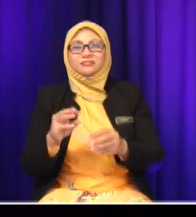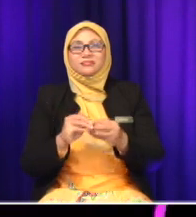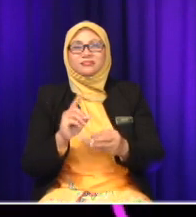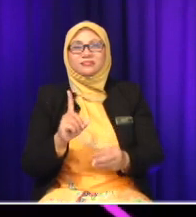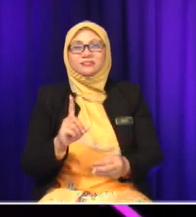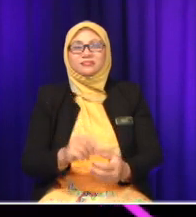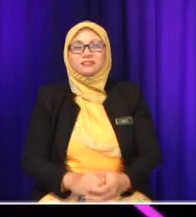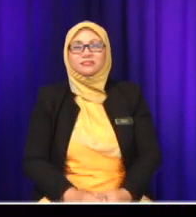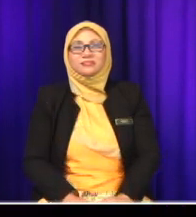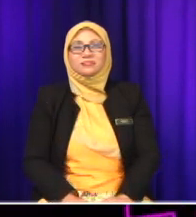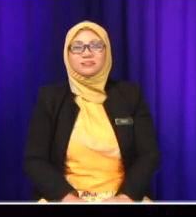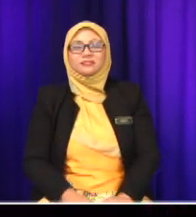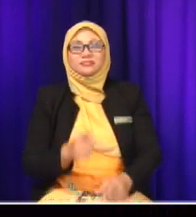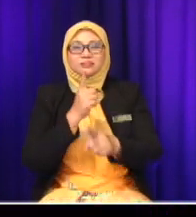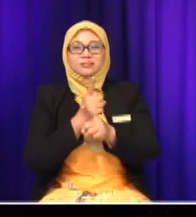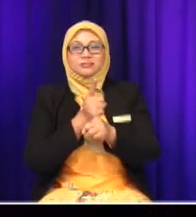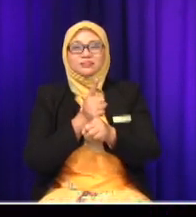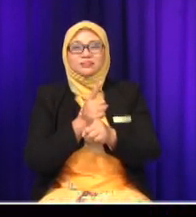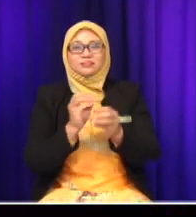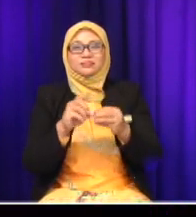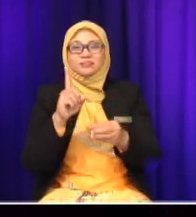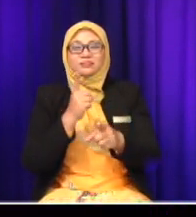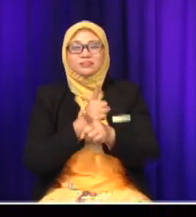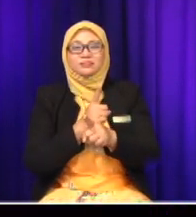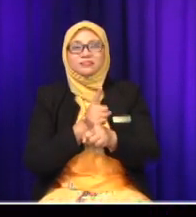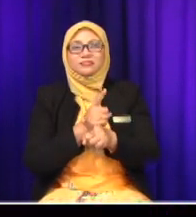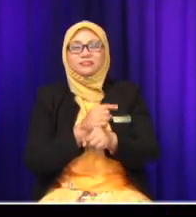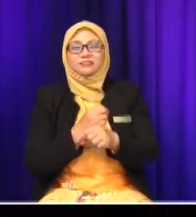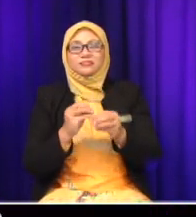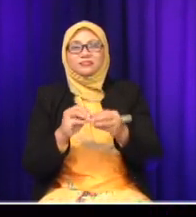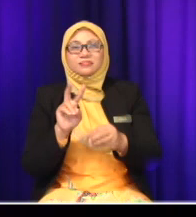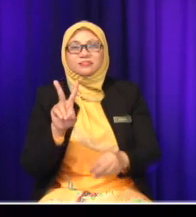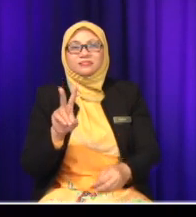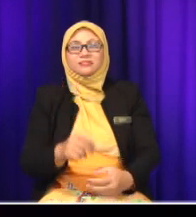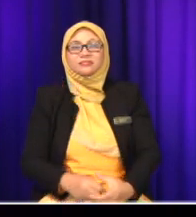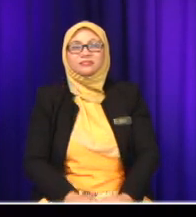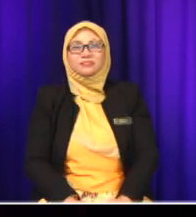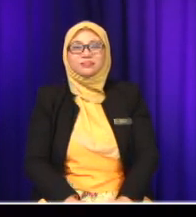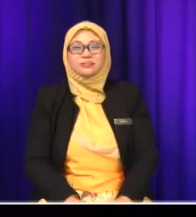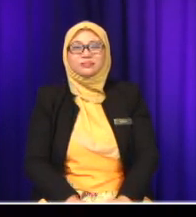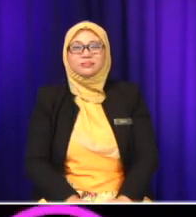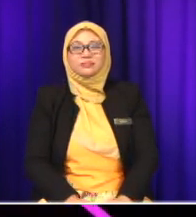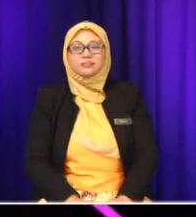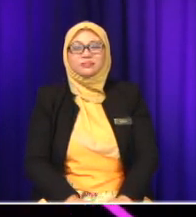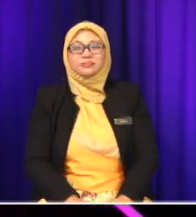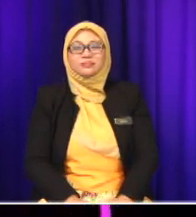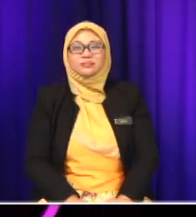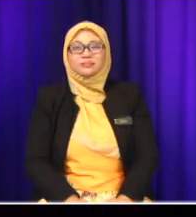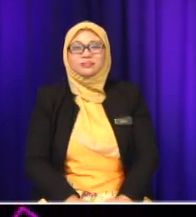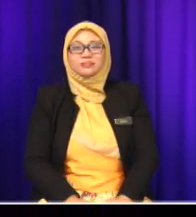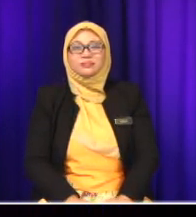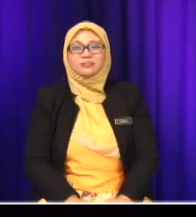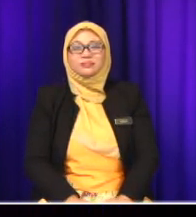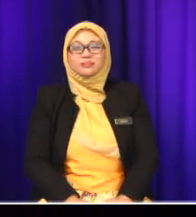halus betul betul betul Terima kasih betul yang kedua yang kedua membersih membersih